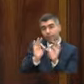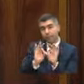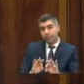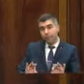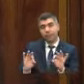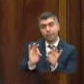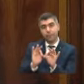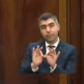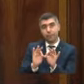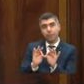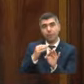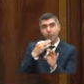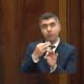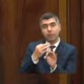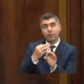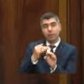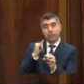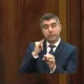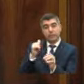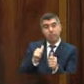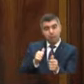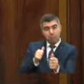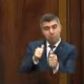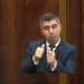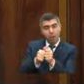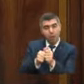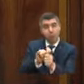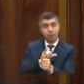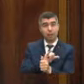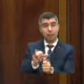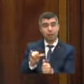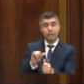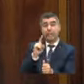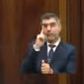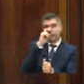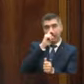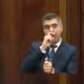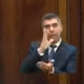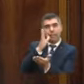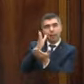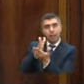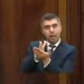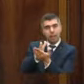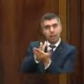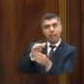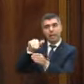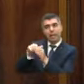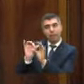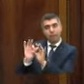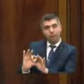لذلك الخيط الناضم لتصورها السياسي. فمن الصعب أن نكون ديمقراطيين بلا أحزاب،